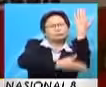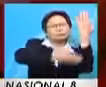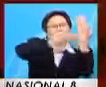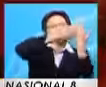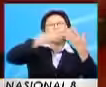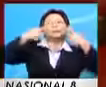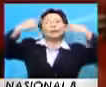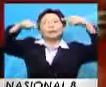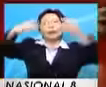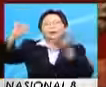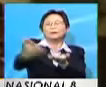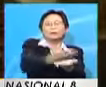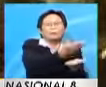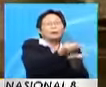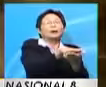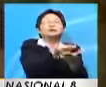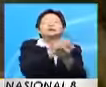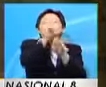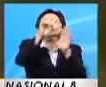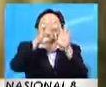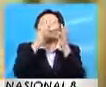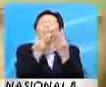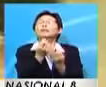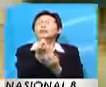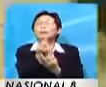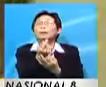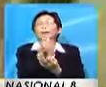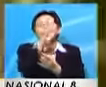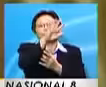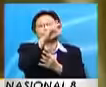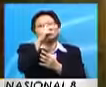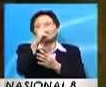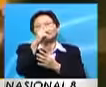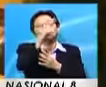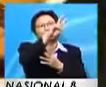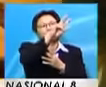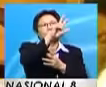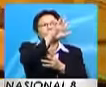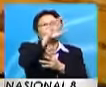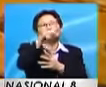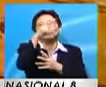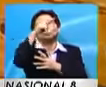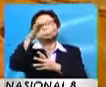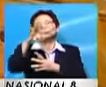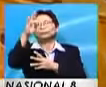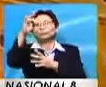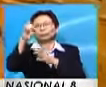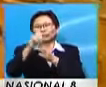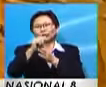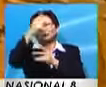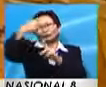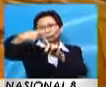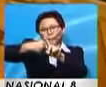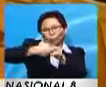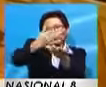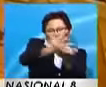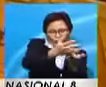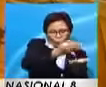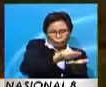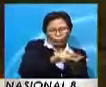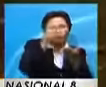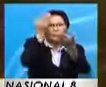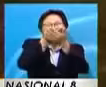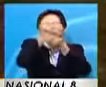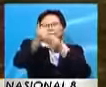negara mencapai pendapatan isi rumah sekurang-kurangnya 5270 Ringgit sebulan menjelang